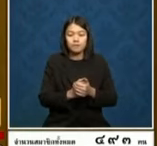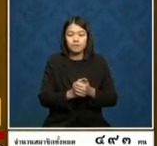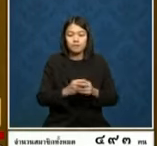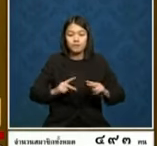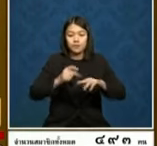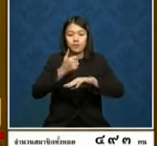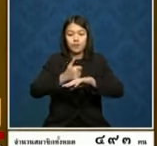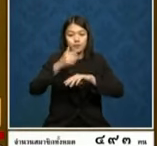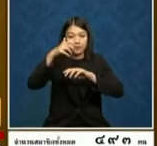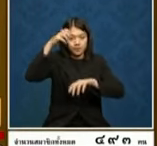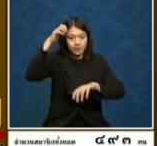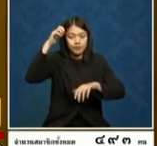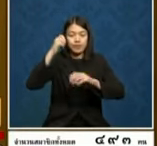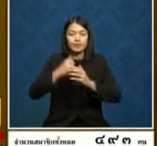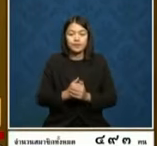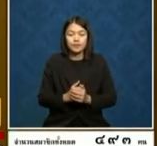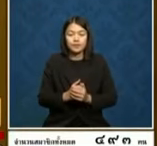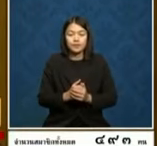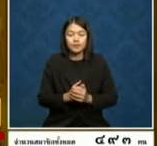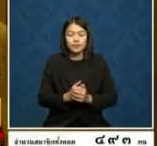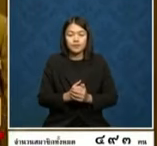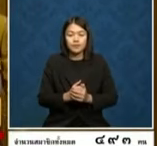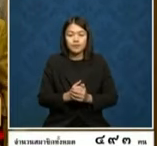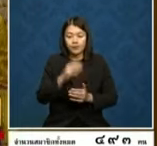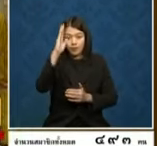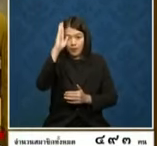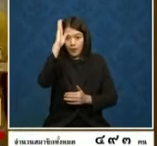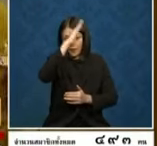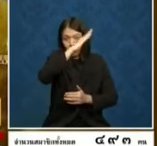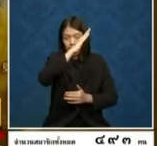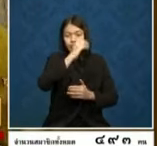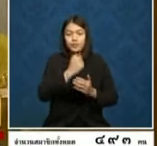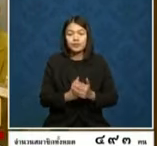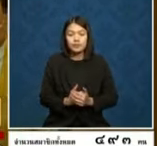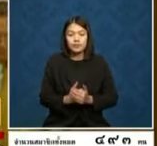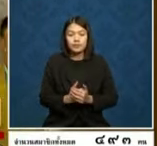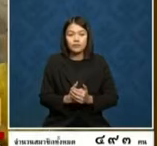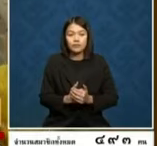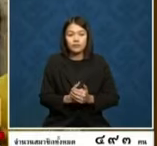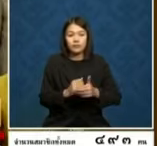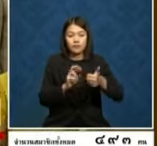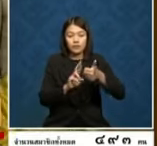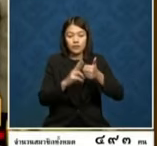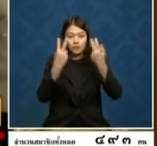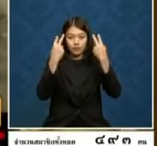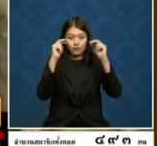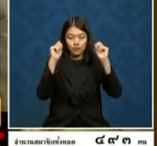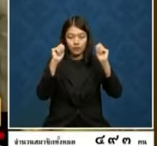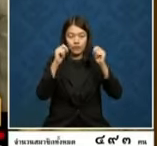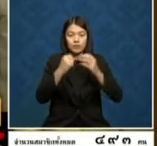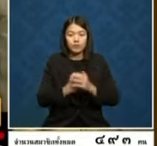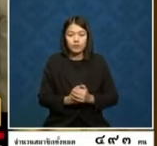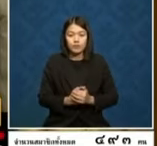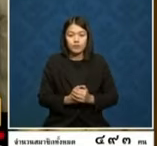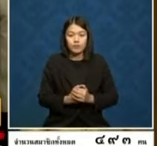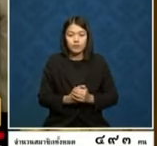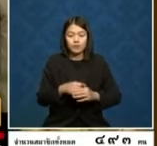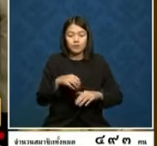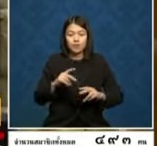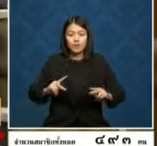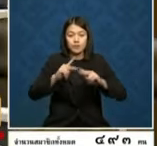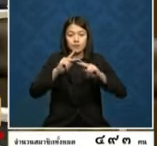กระทรวงมหาดไทยนายพีรพันธ์สาีรัฐวิภาคเป็นรองนายกรัฐมนตรีและ